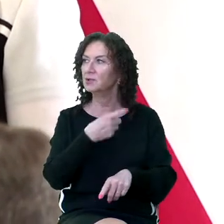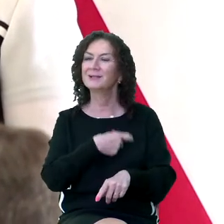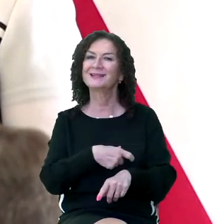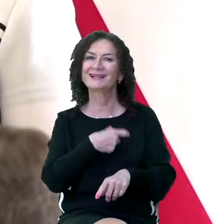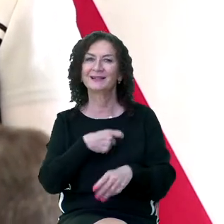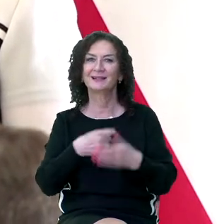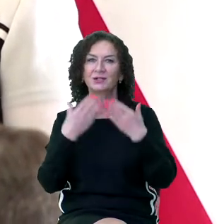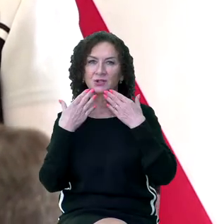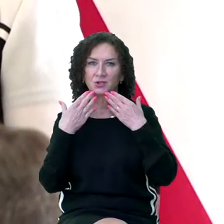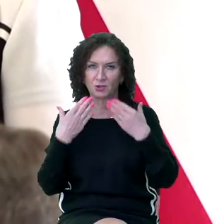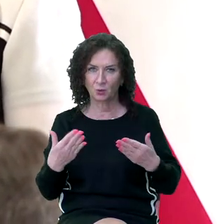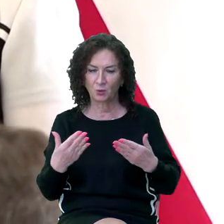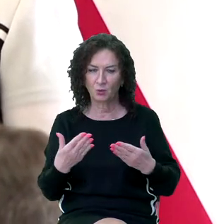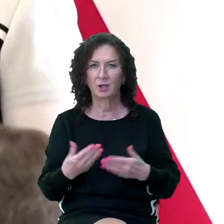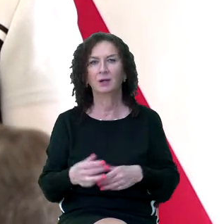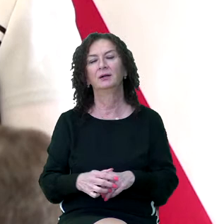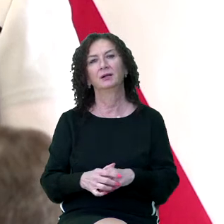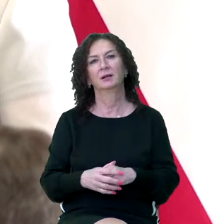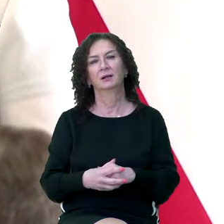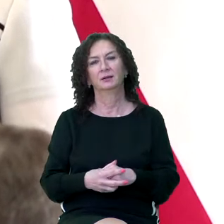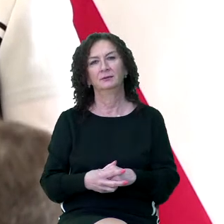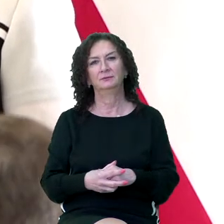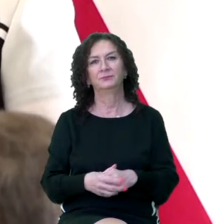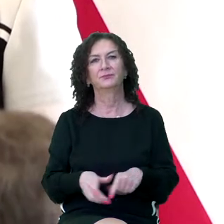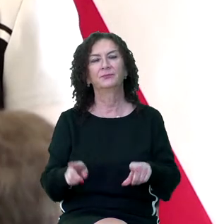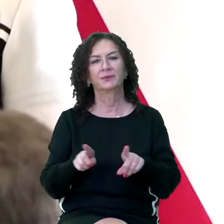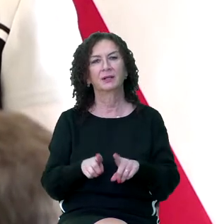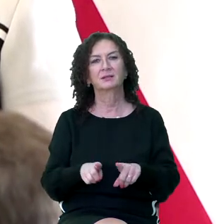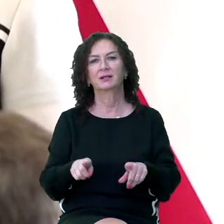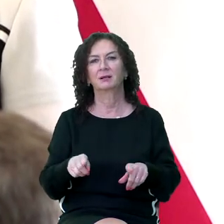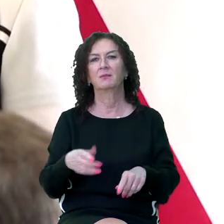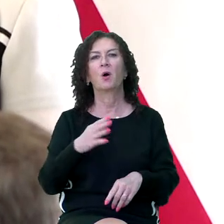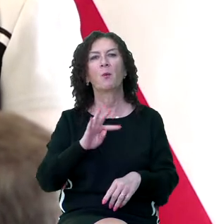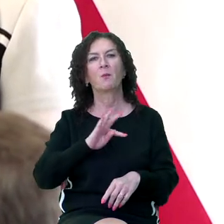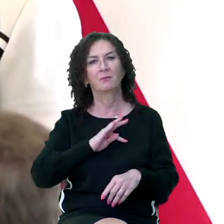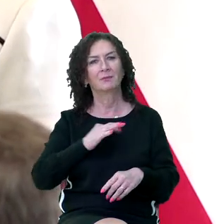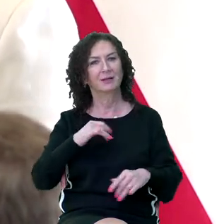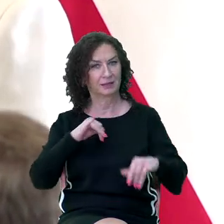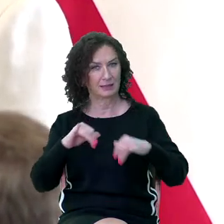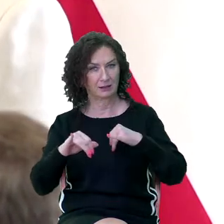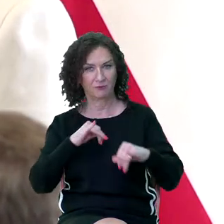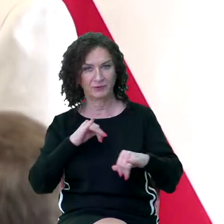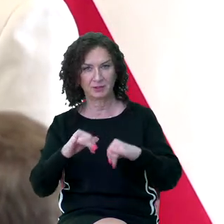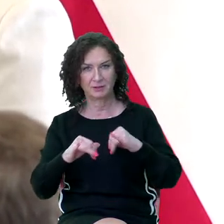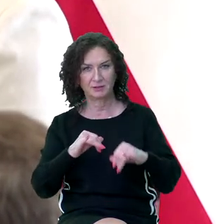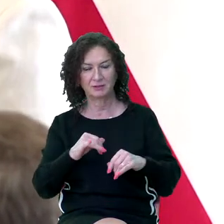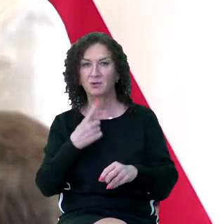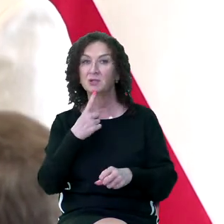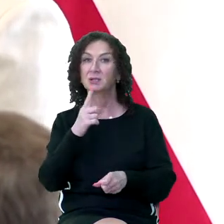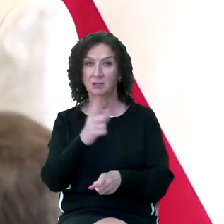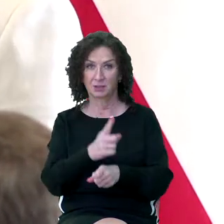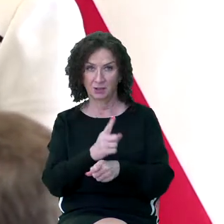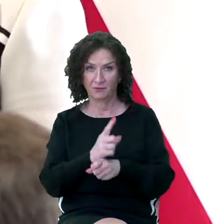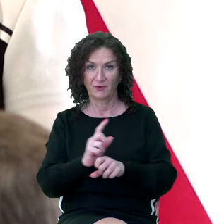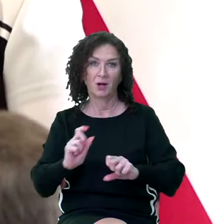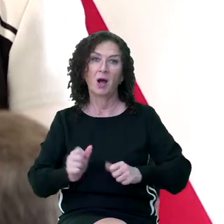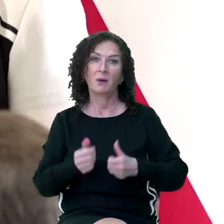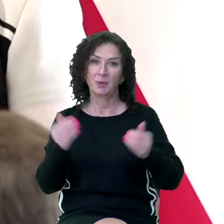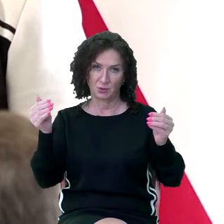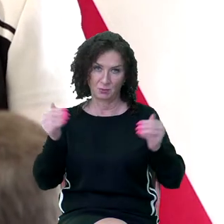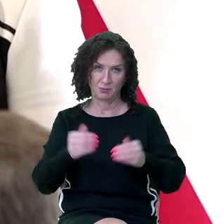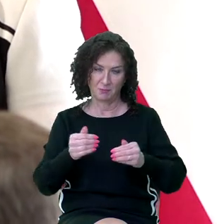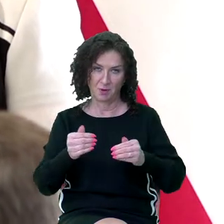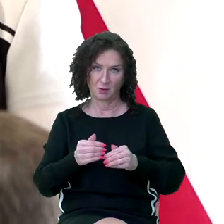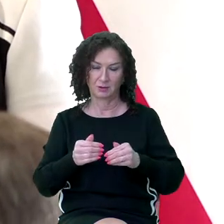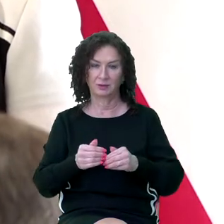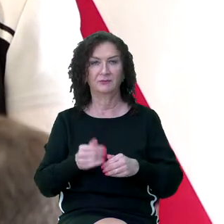dziękuję, jestem bardzo wdzięczna. Również jeszcze raz mojemu kierownictwu, które zdecydowało, żebyśmy mogli w tych